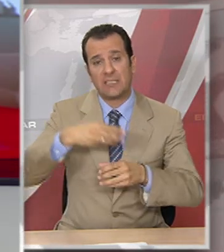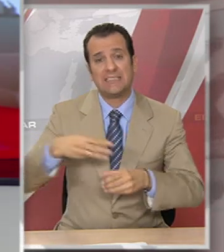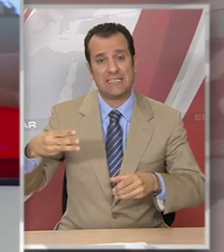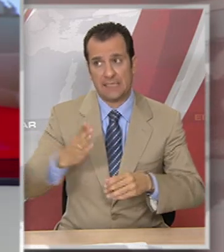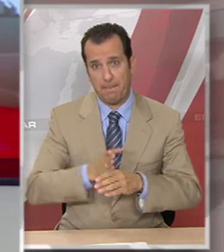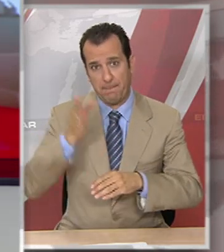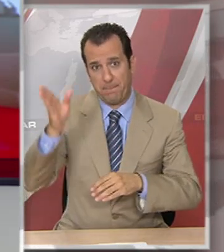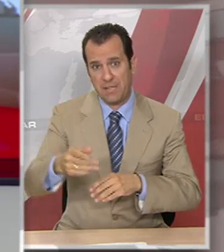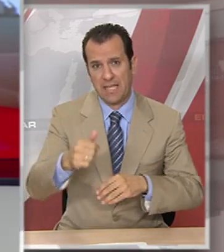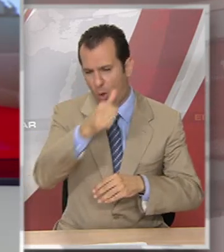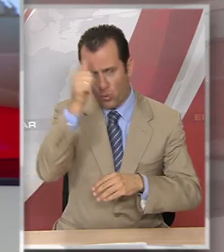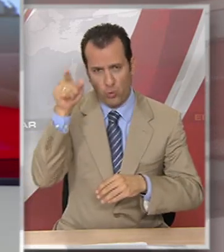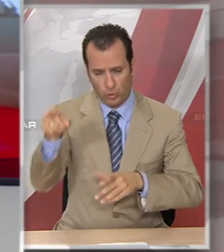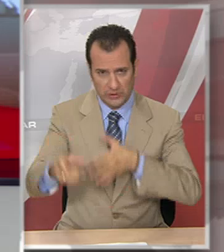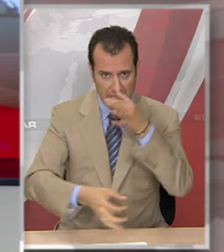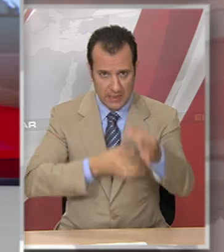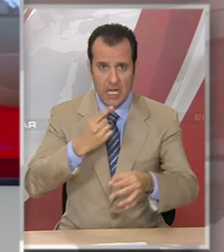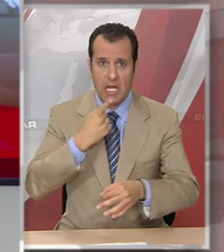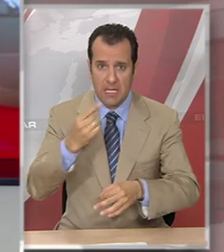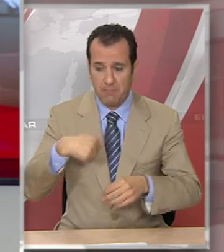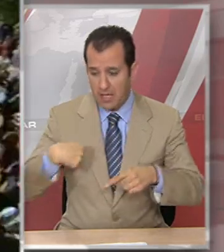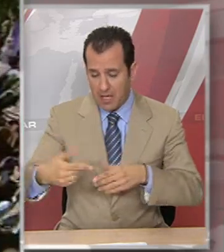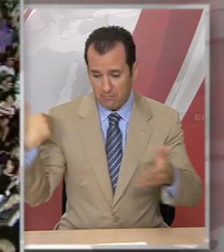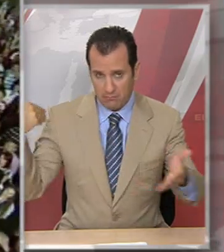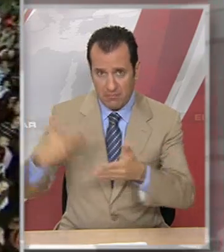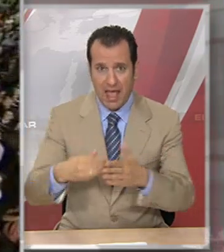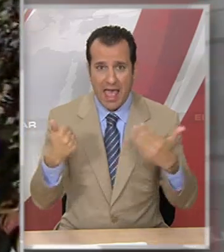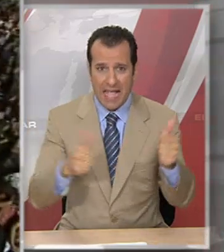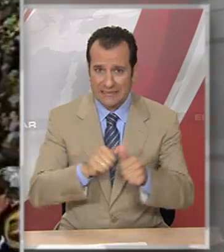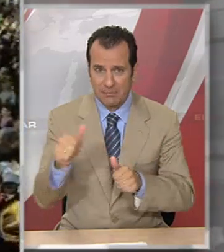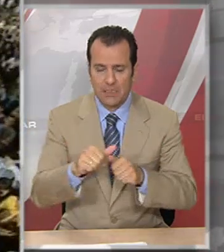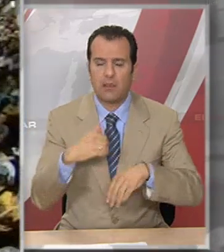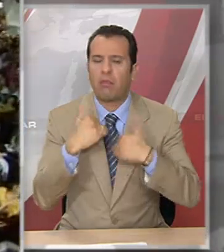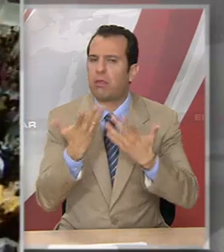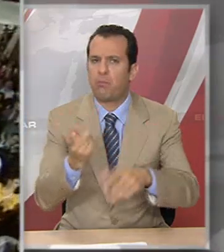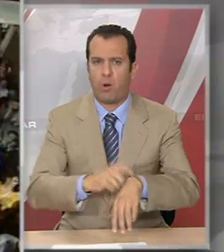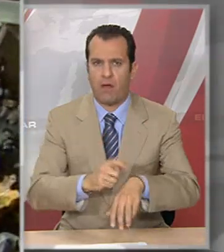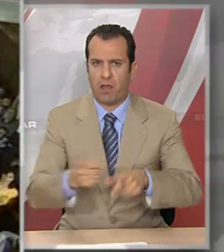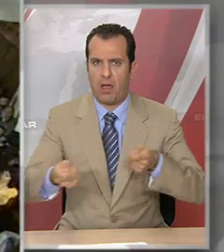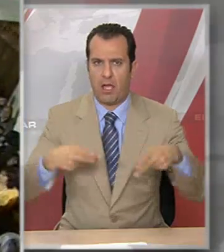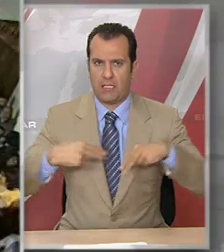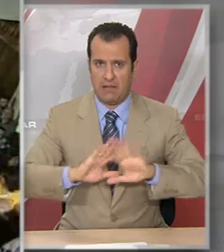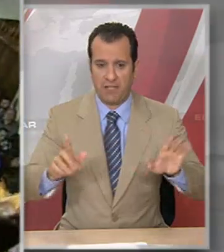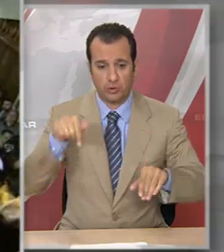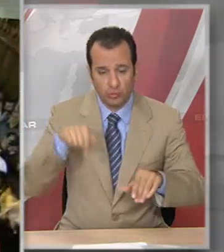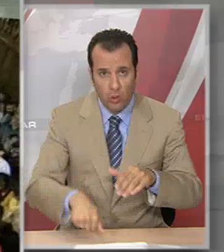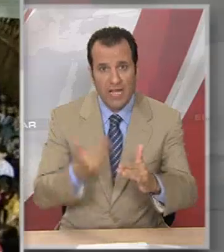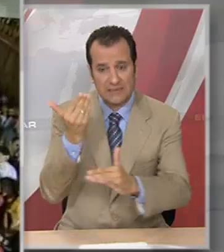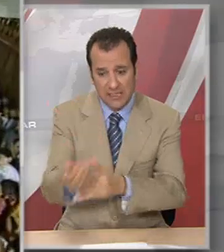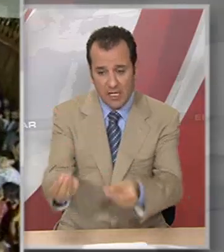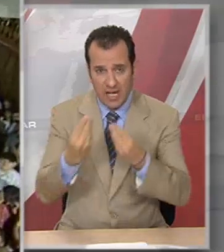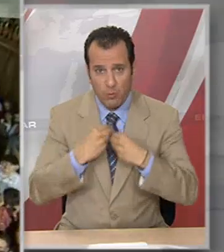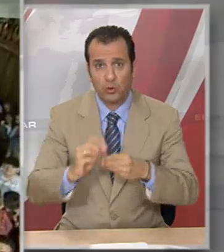ζήτησε μια πρώτη ευκαιρία να κυβερνήσει τον τόπο. Ο λαός είναι όρθιος, εμείς, ο ΣΥΡΙΖΑ,